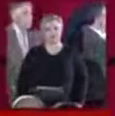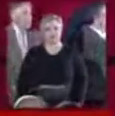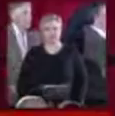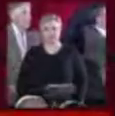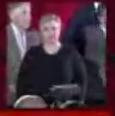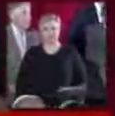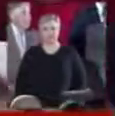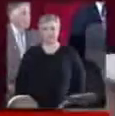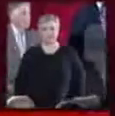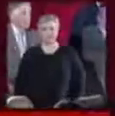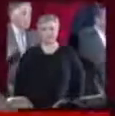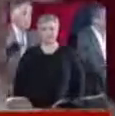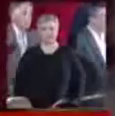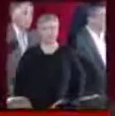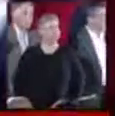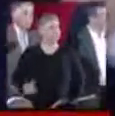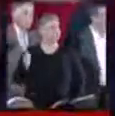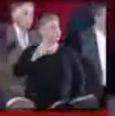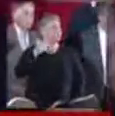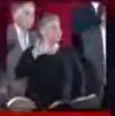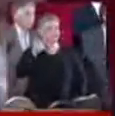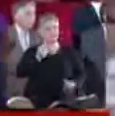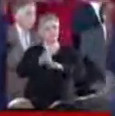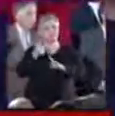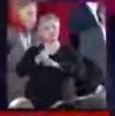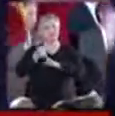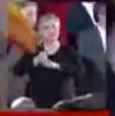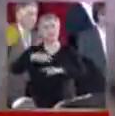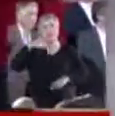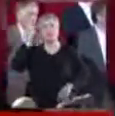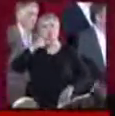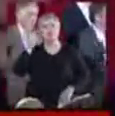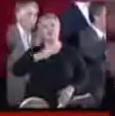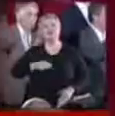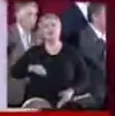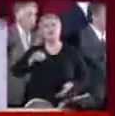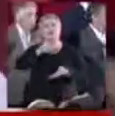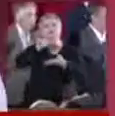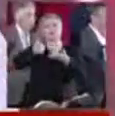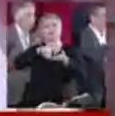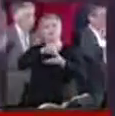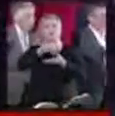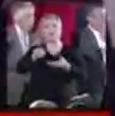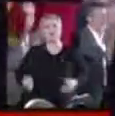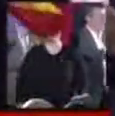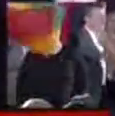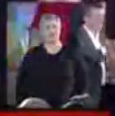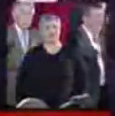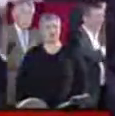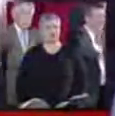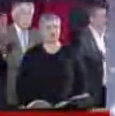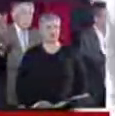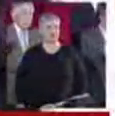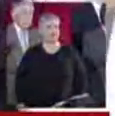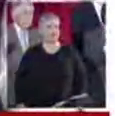δικαιώματα των ρωμά στην πρώτη γραμμή του συνδικαλιστικού κινήματος των ρωμά ο οποίοι πλέον εκλέγουν τους